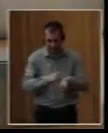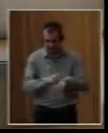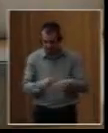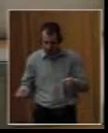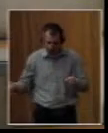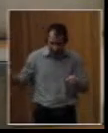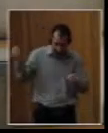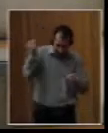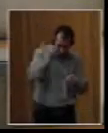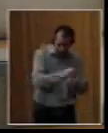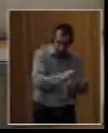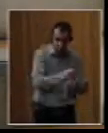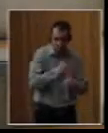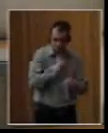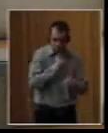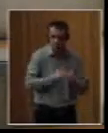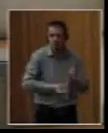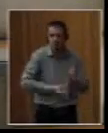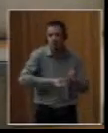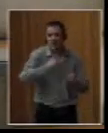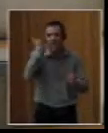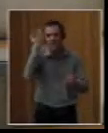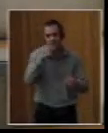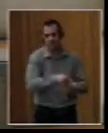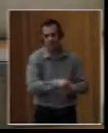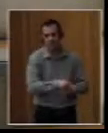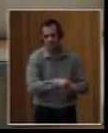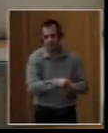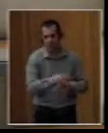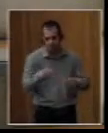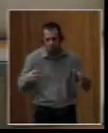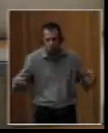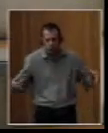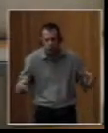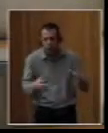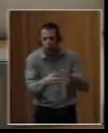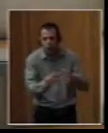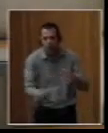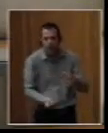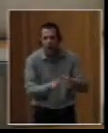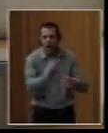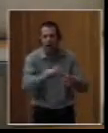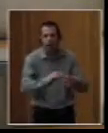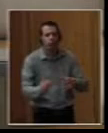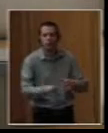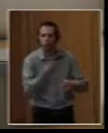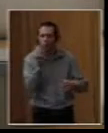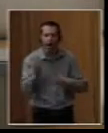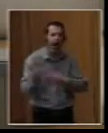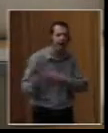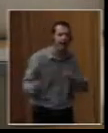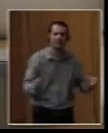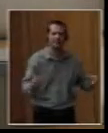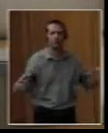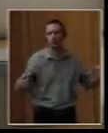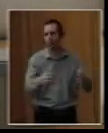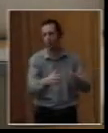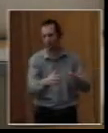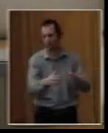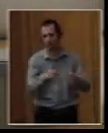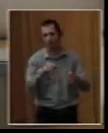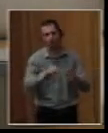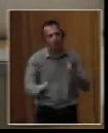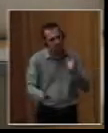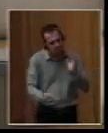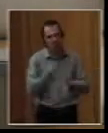μια νέα γενιά πολιτικών, ένα κόμμα της αριστεράς που για πρώτη φορά ανέλαβε τη